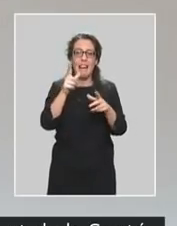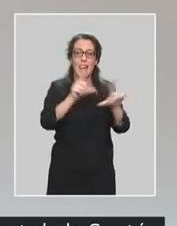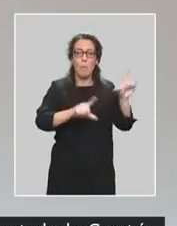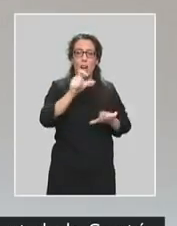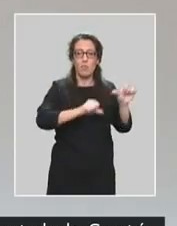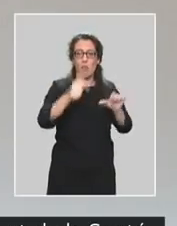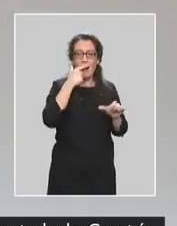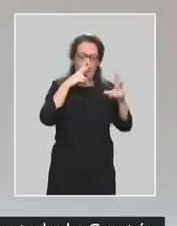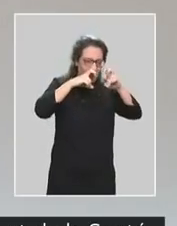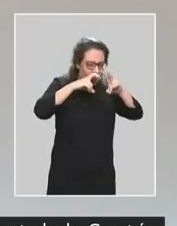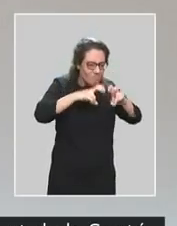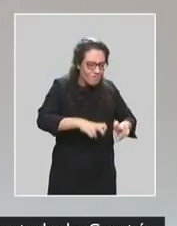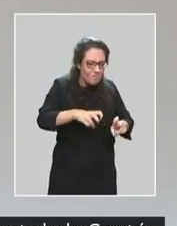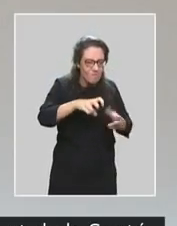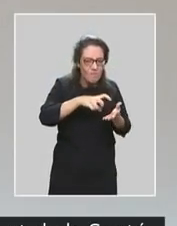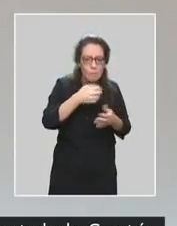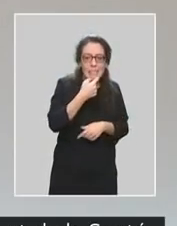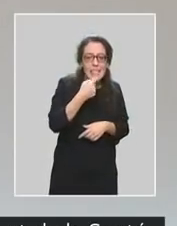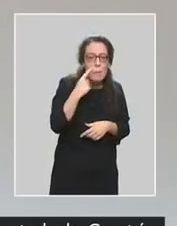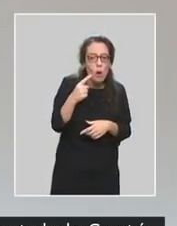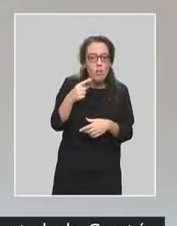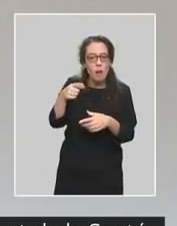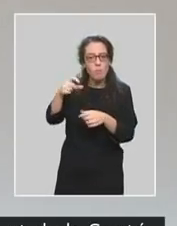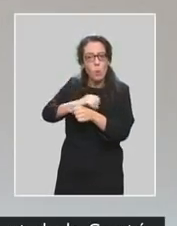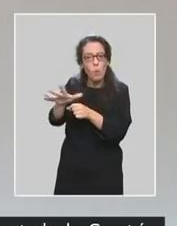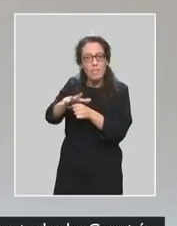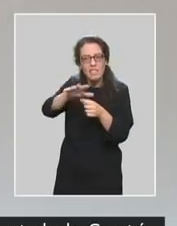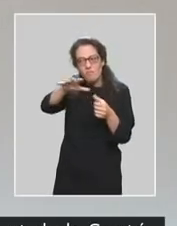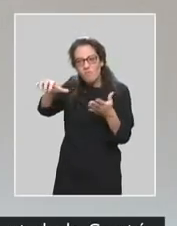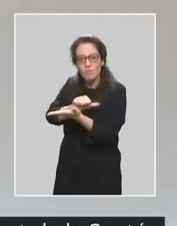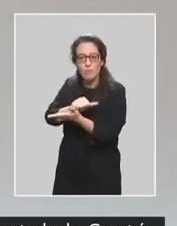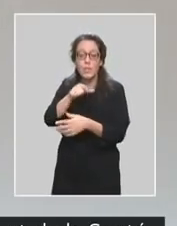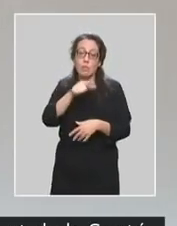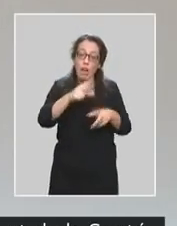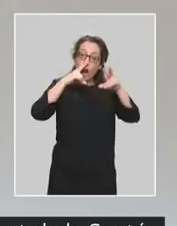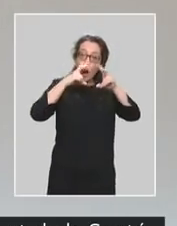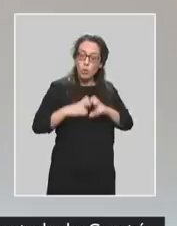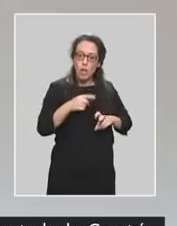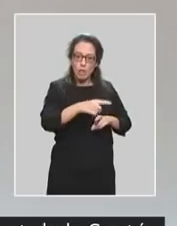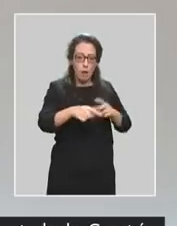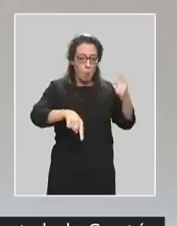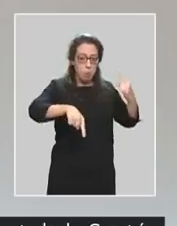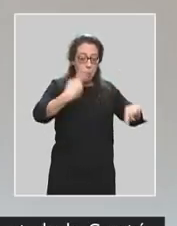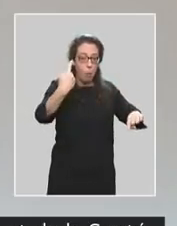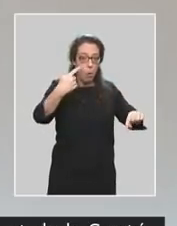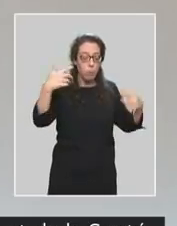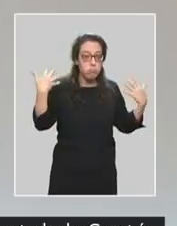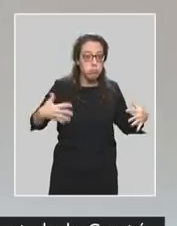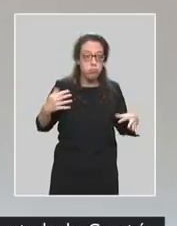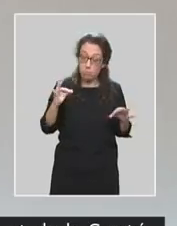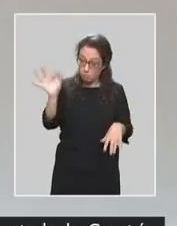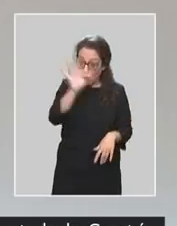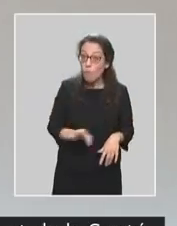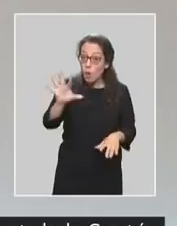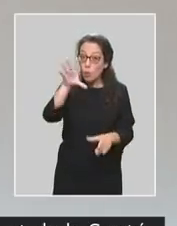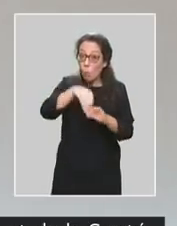Covid. La recherche a là aussi réalisé des progrès considérables. Et je tiens à le dire, la France est à chaque fois à la pointe